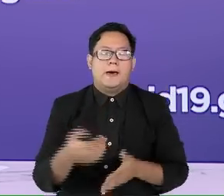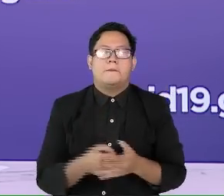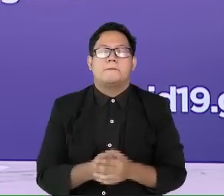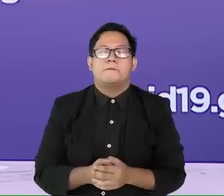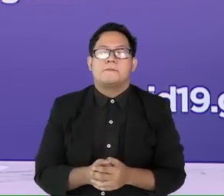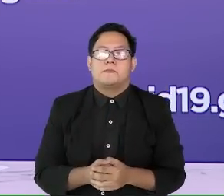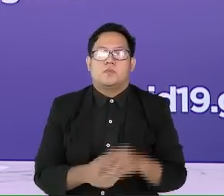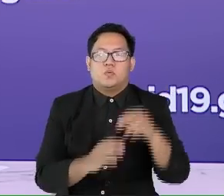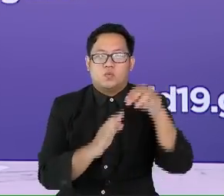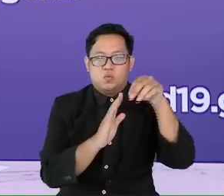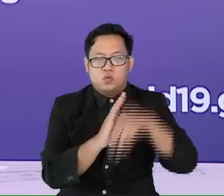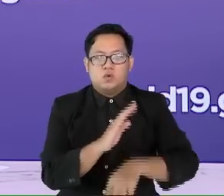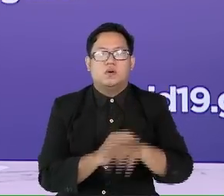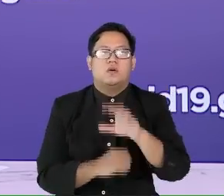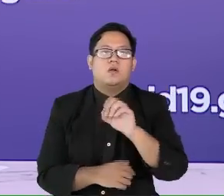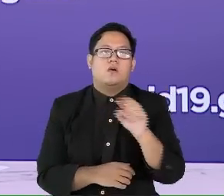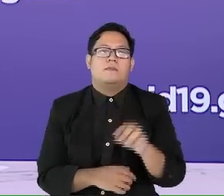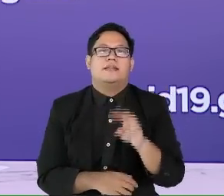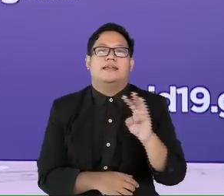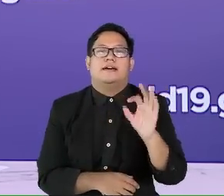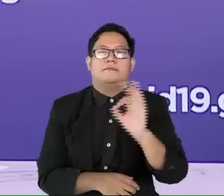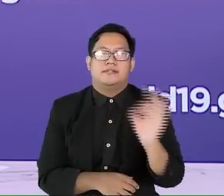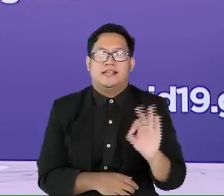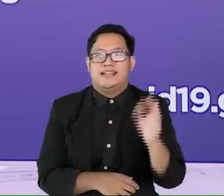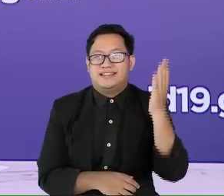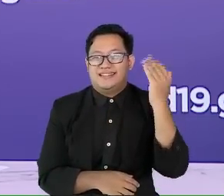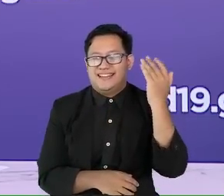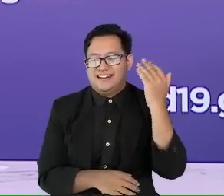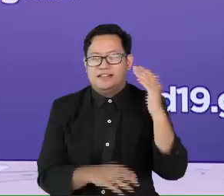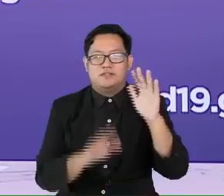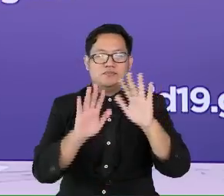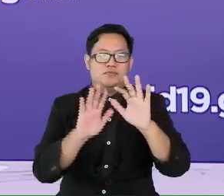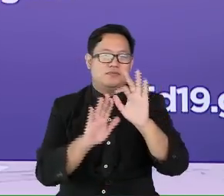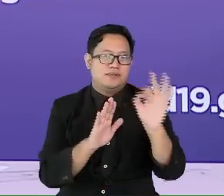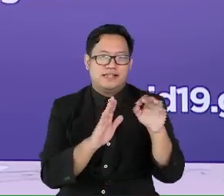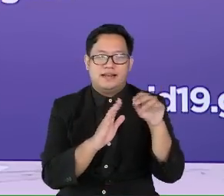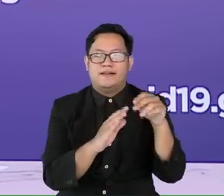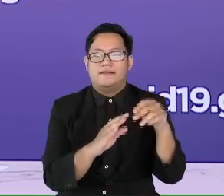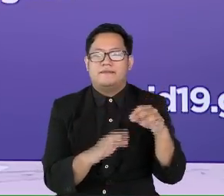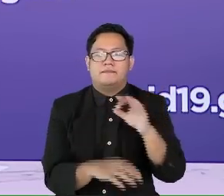0,03% dari 2,91% di minggu lalu menjadi